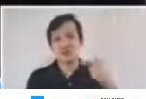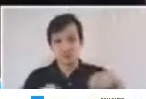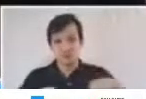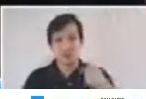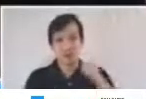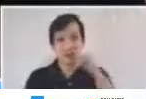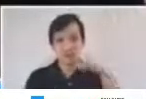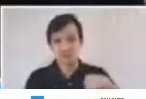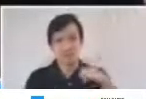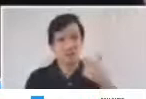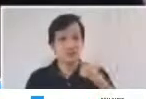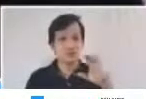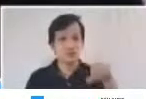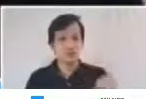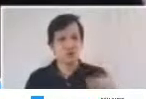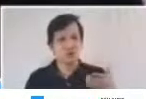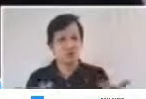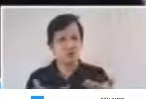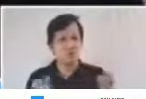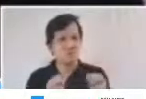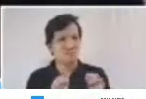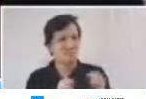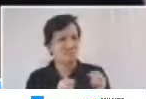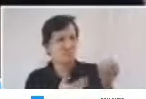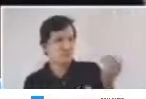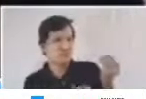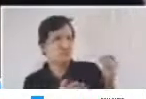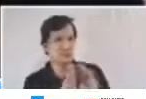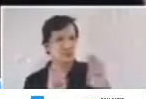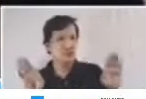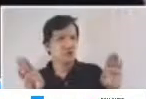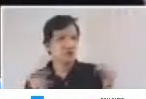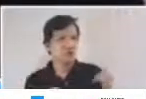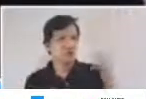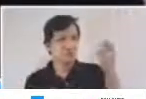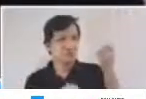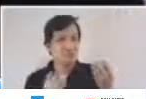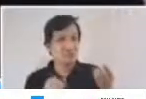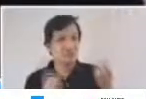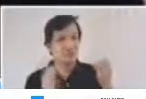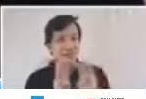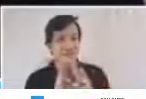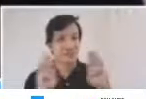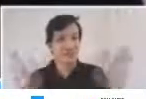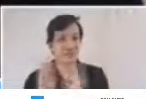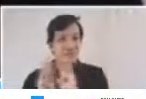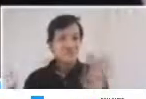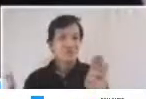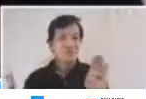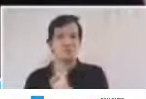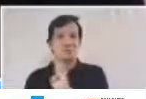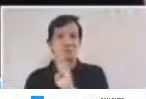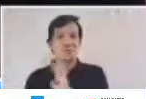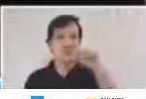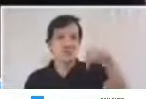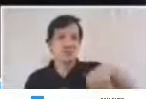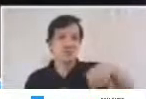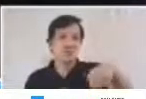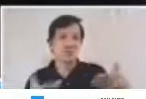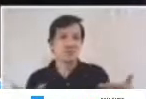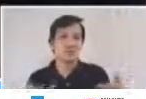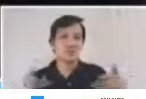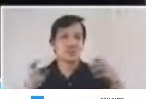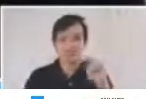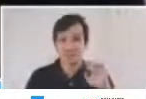services, health-related establishments, logistics, IT at telecommunications companies at media. Sa naging